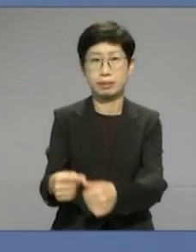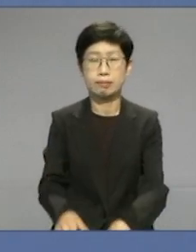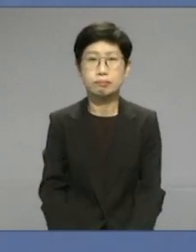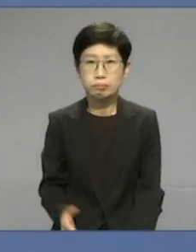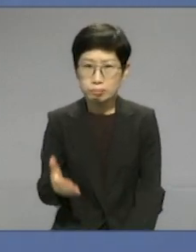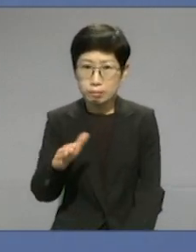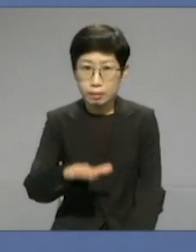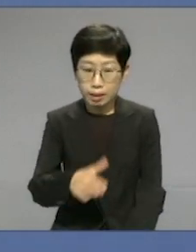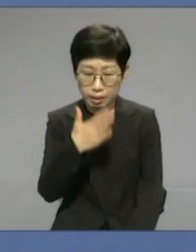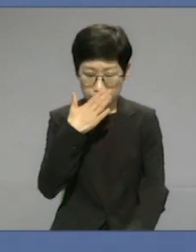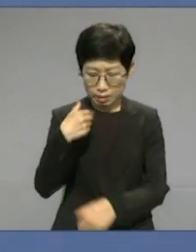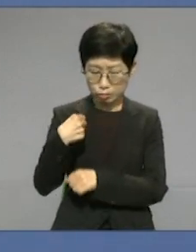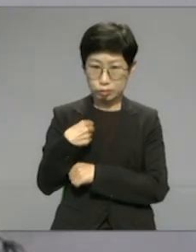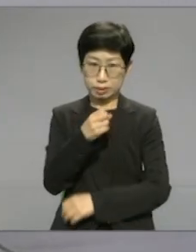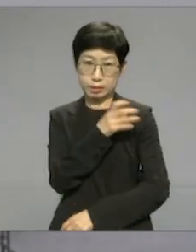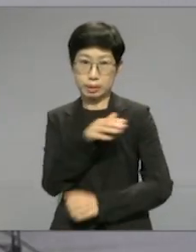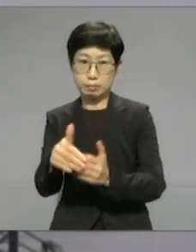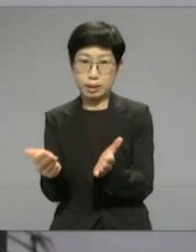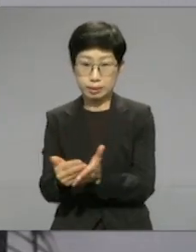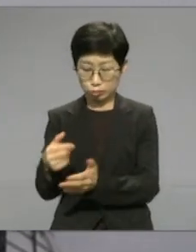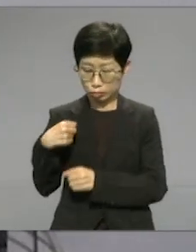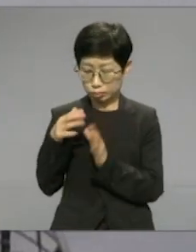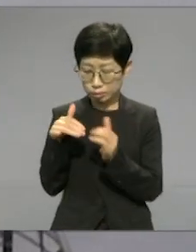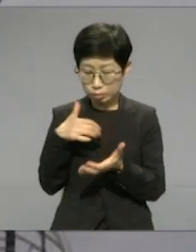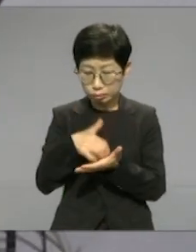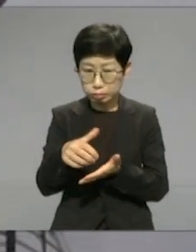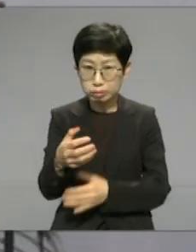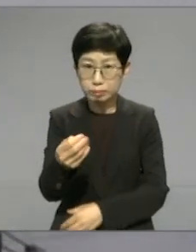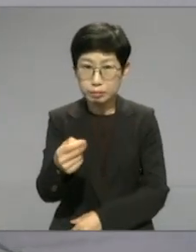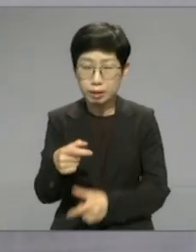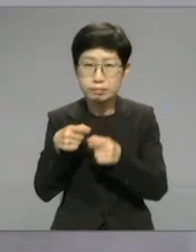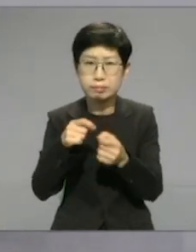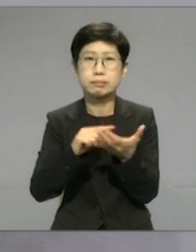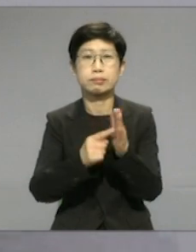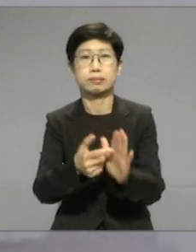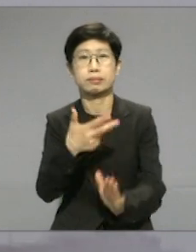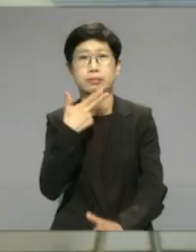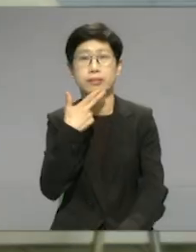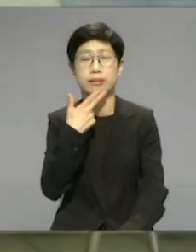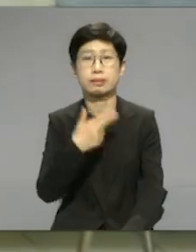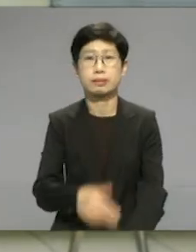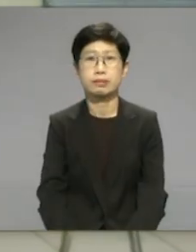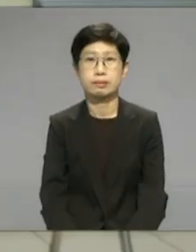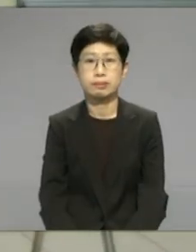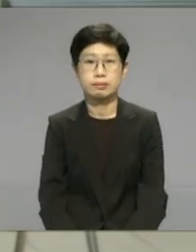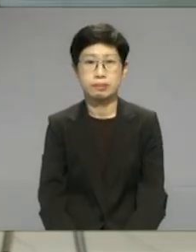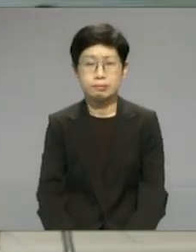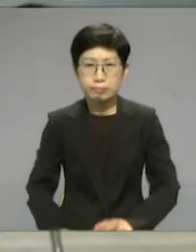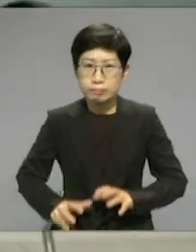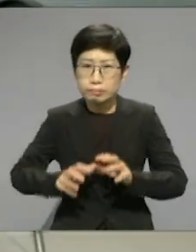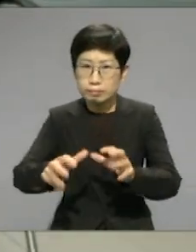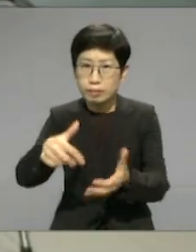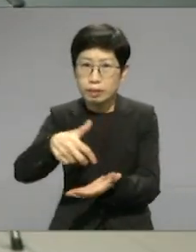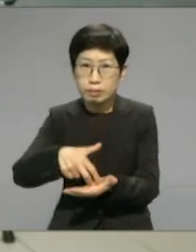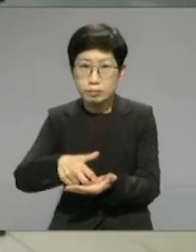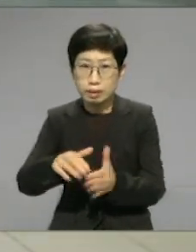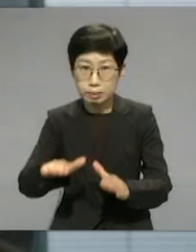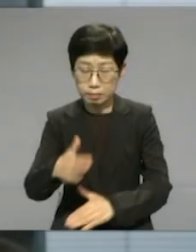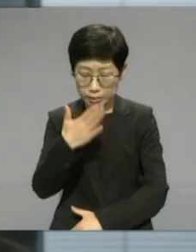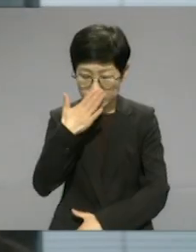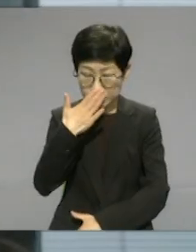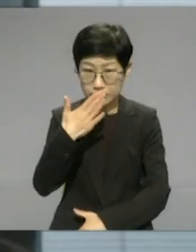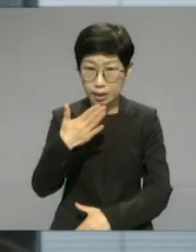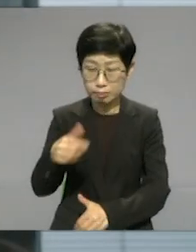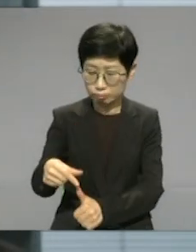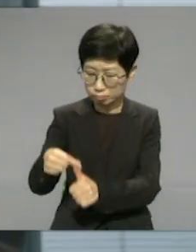그러나 이스라엘군은 하마스 전투원이 몇 명이었는지는 구체적으로 밝히지 않았습니다. 국제사회에서는 이번 이스라엘의